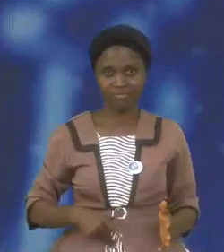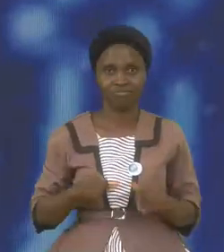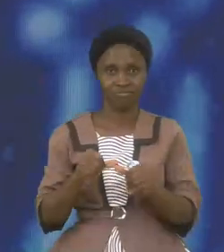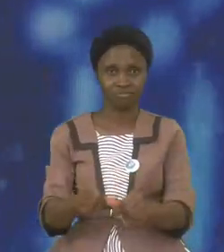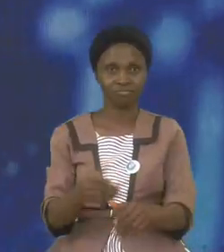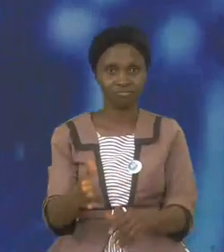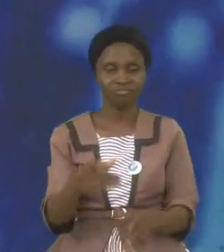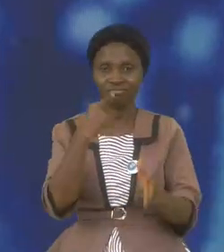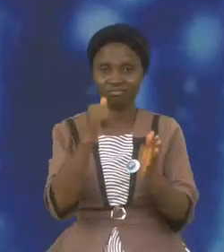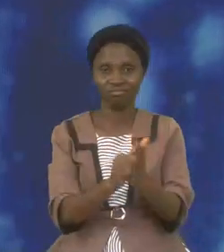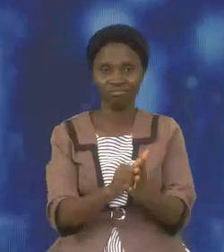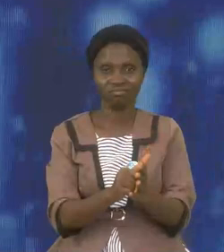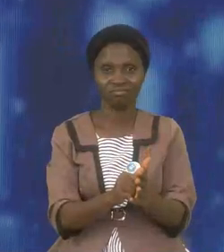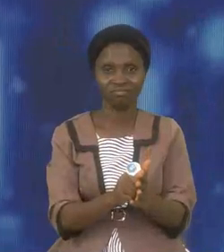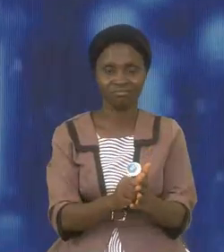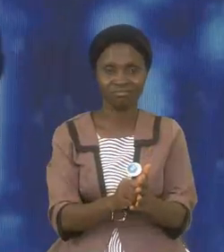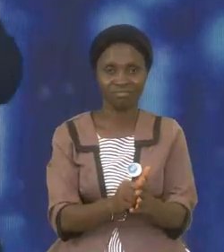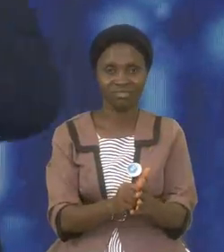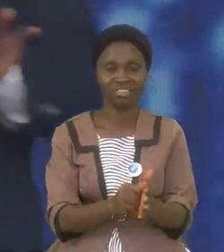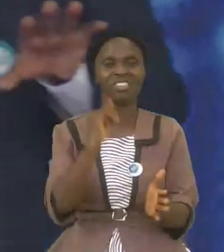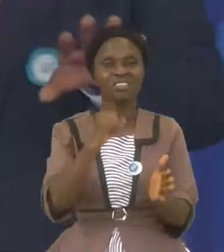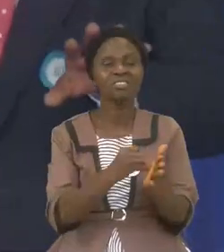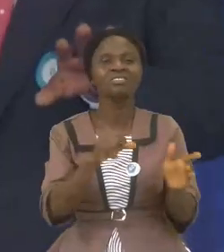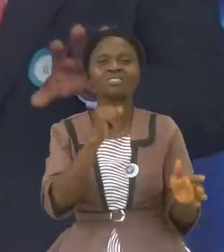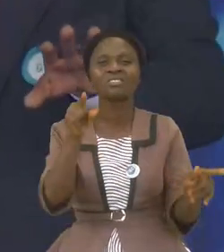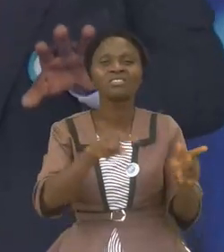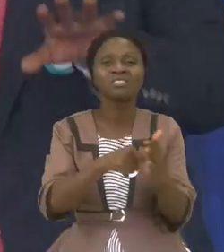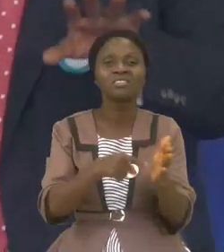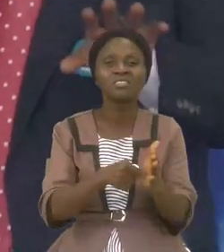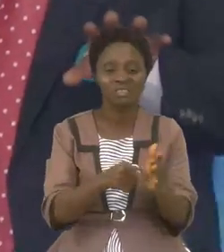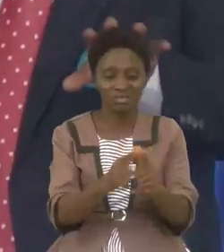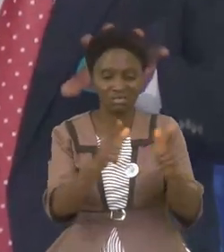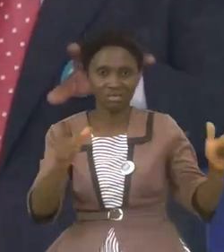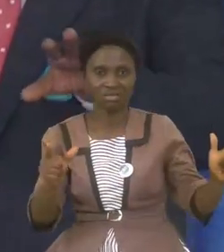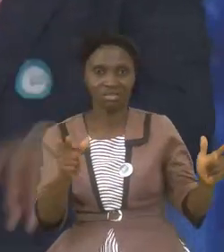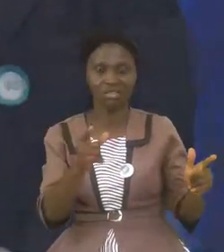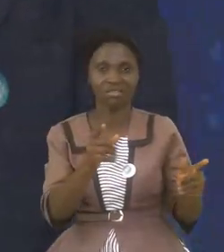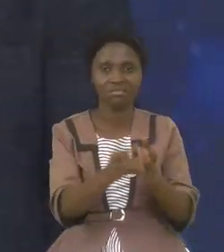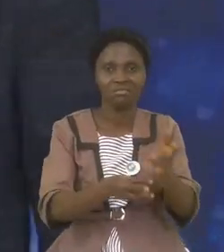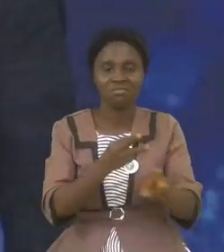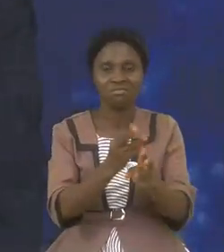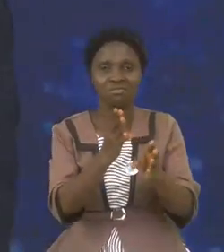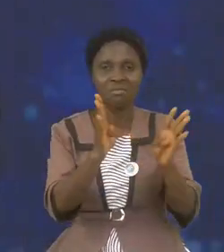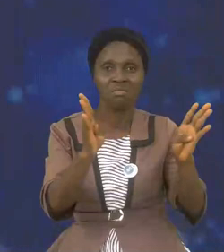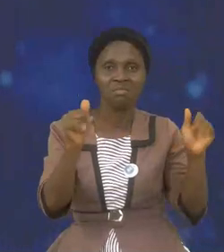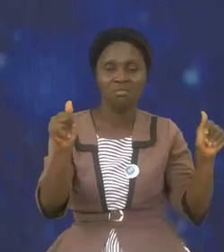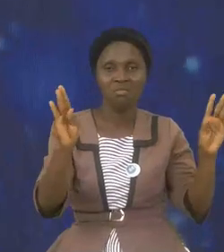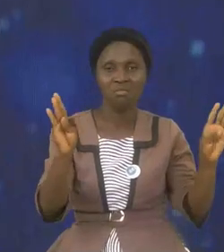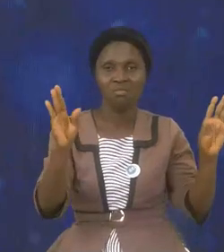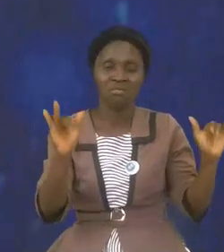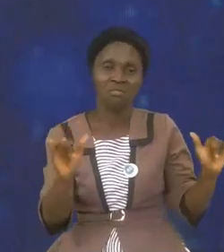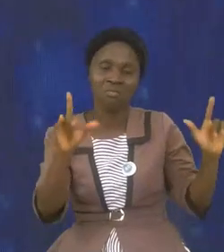il s'est dit au verset 30, le roi a pris la parole et dit, n'est-ce pas